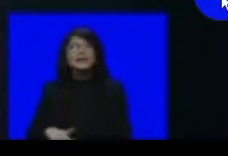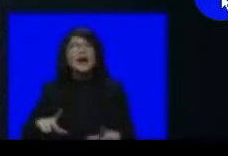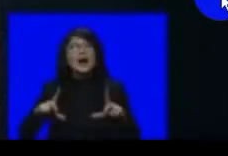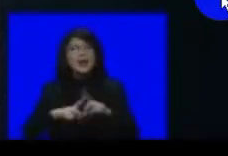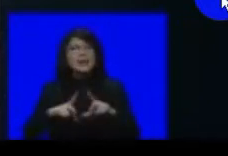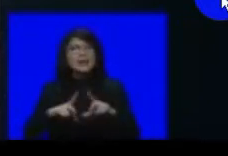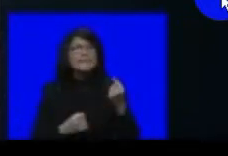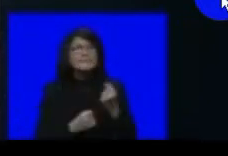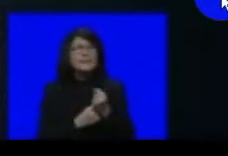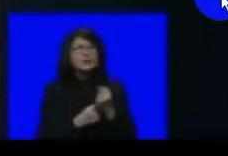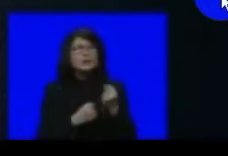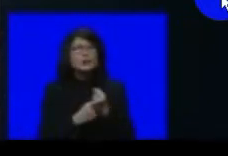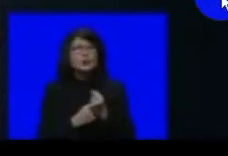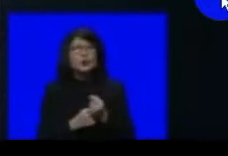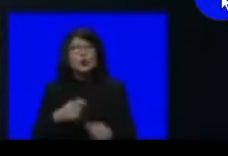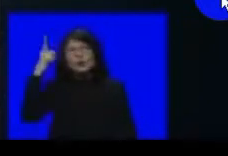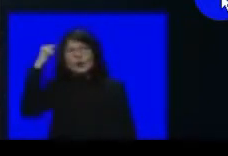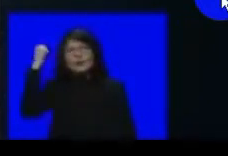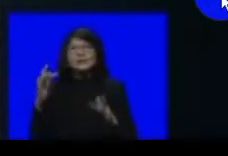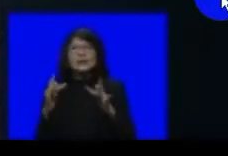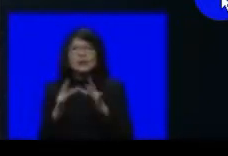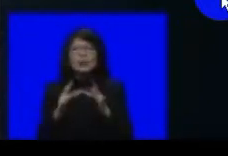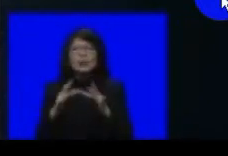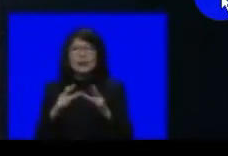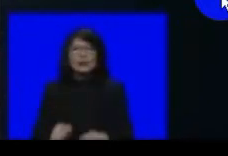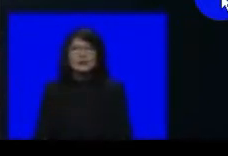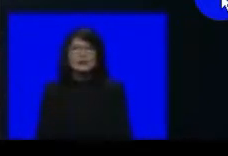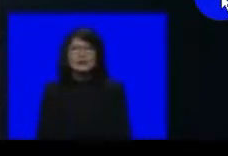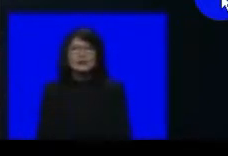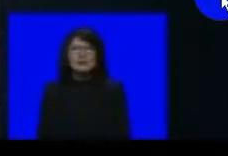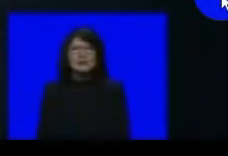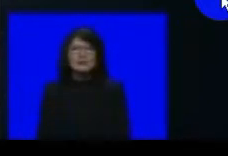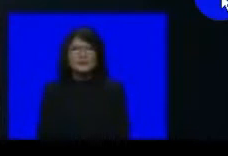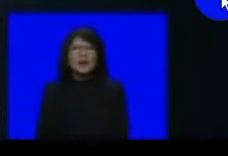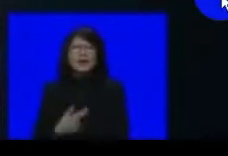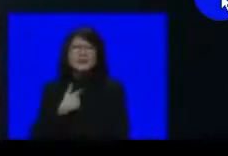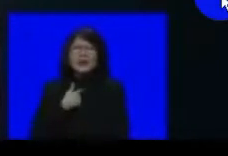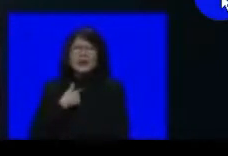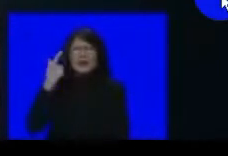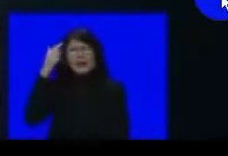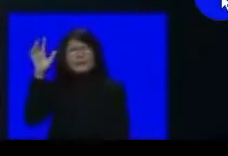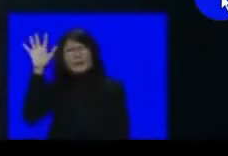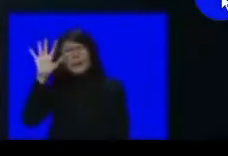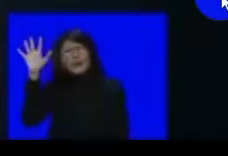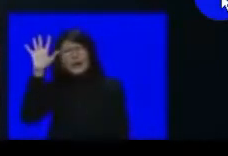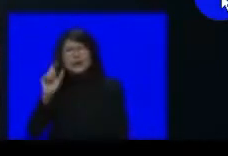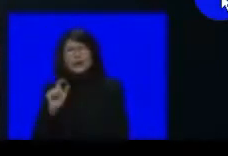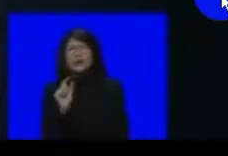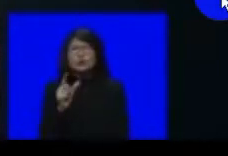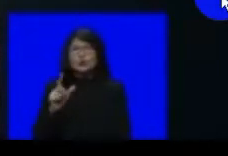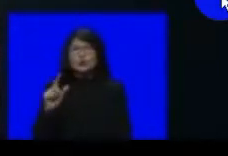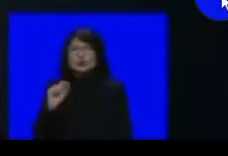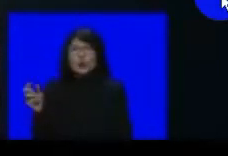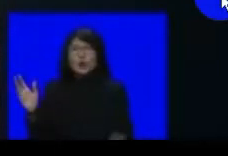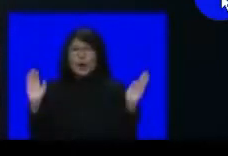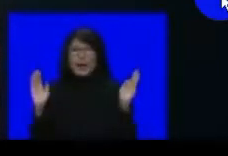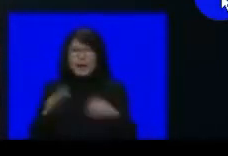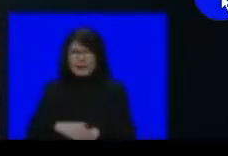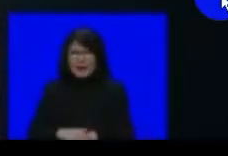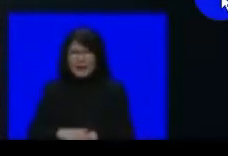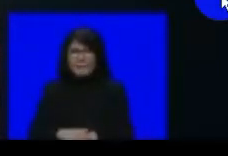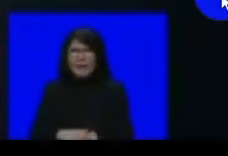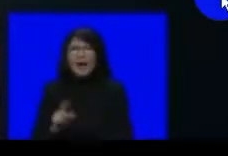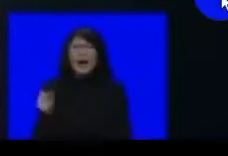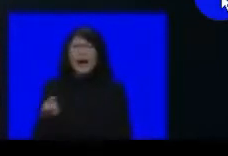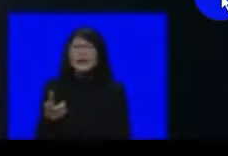sarana prasarana yang mendukung untuk pembelajaran online. Saya akan membayangkan nanti untuk madrasah-madrasah itu bagaimana ada